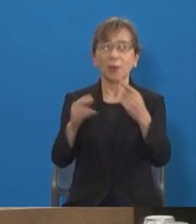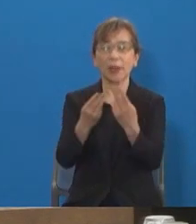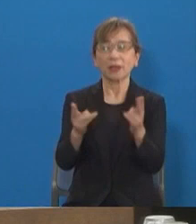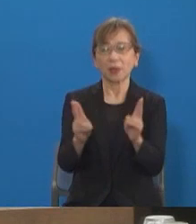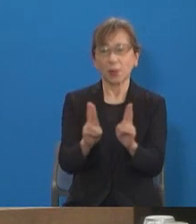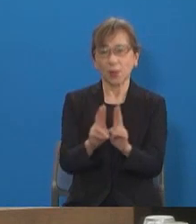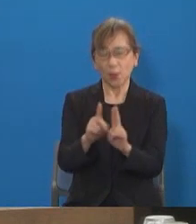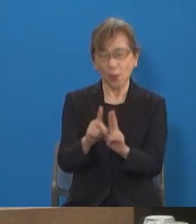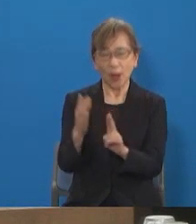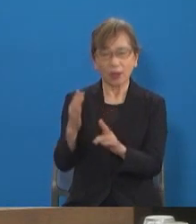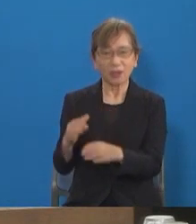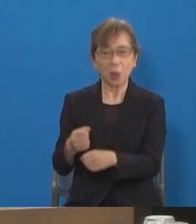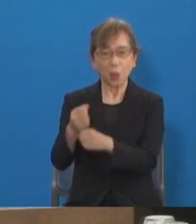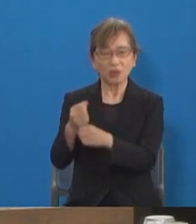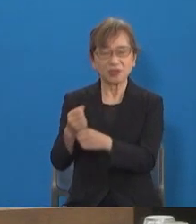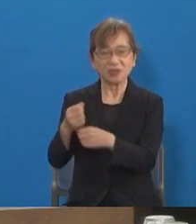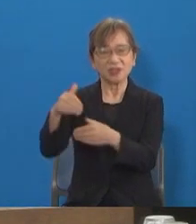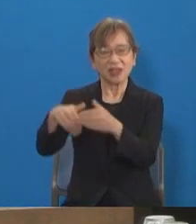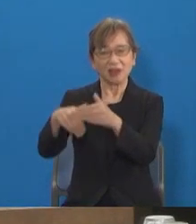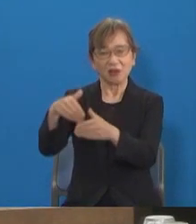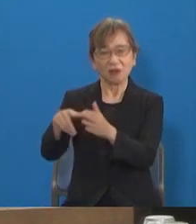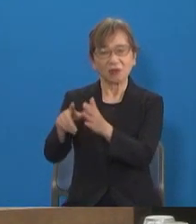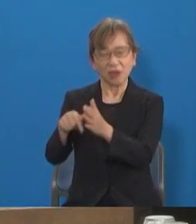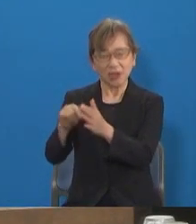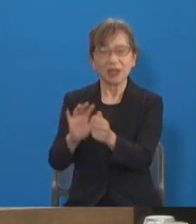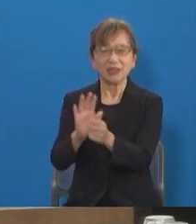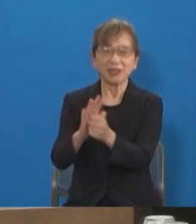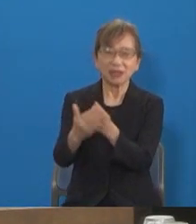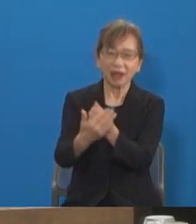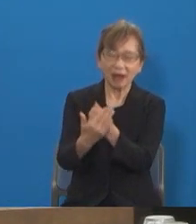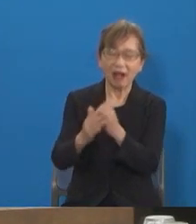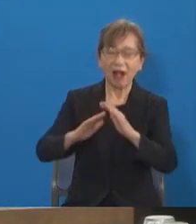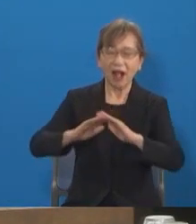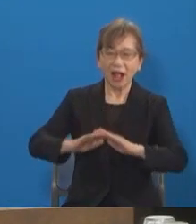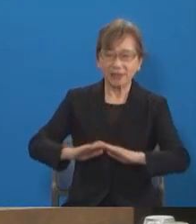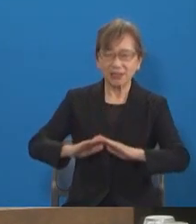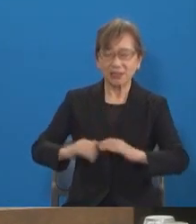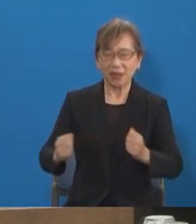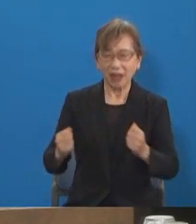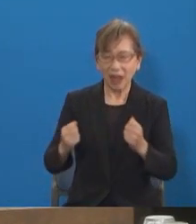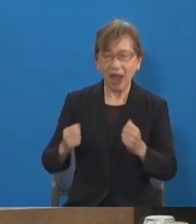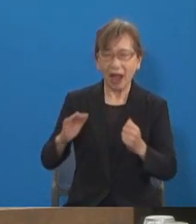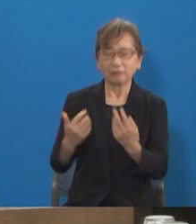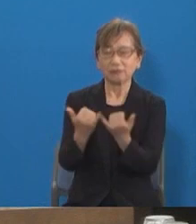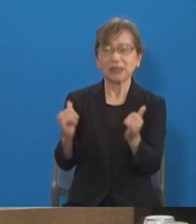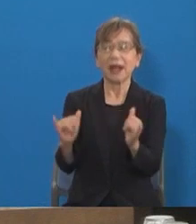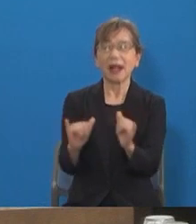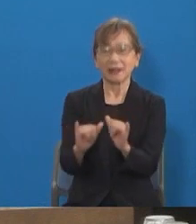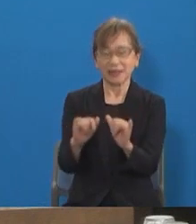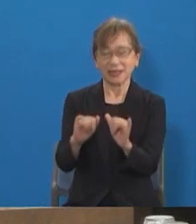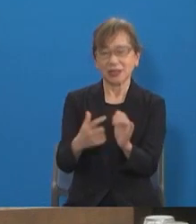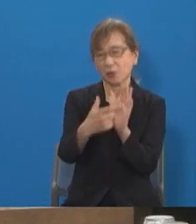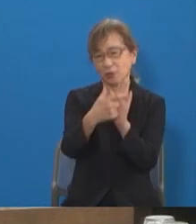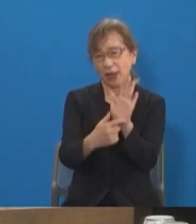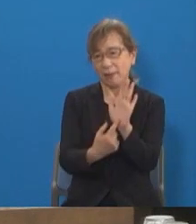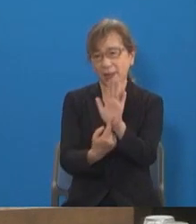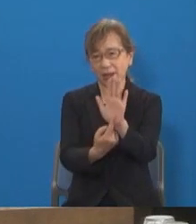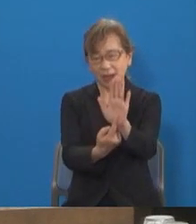統一地方選挙におきまして、支え合い安心と活力ある社会へをテーマに掲